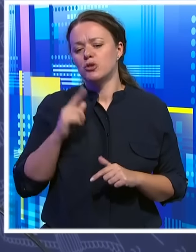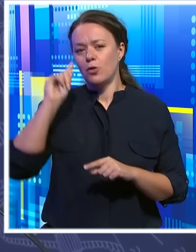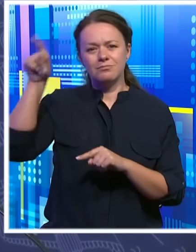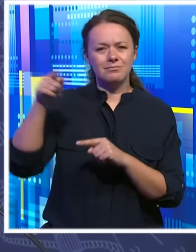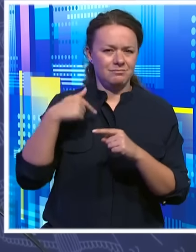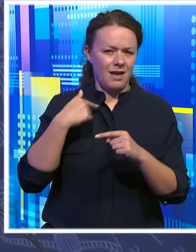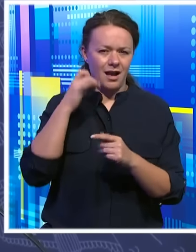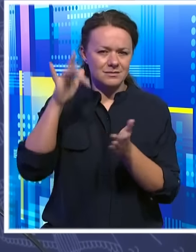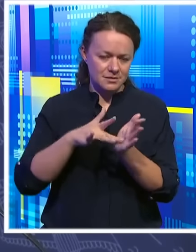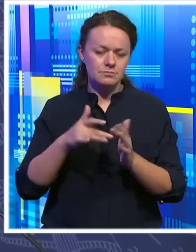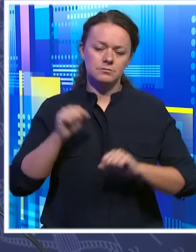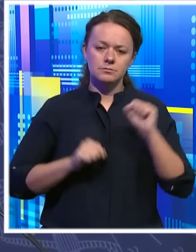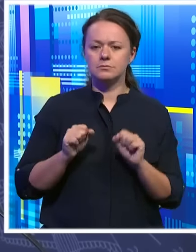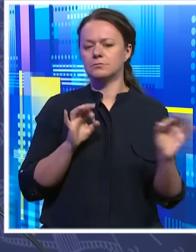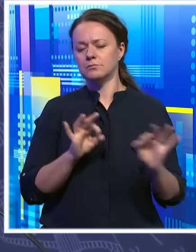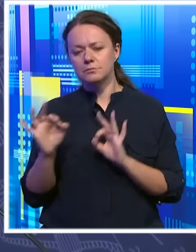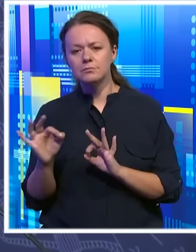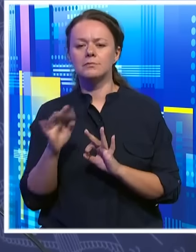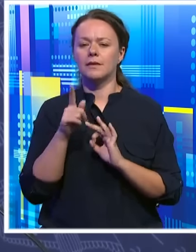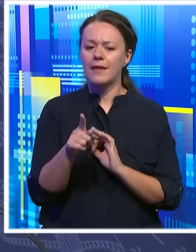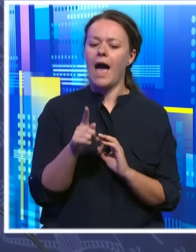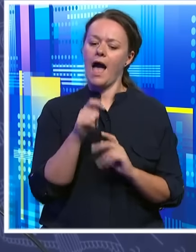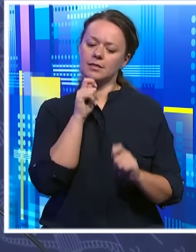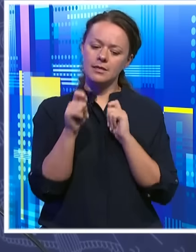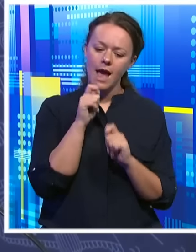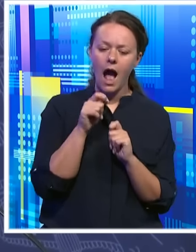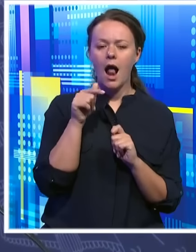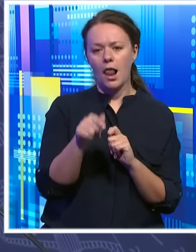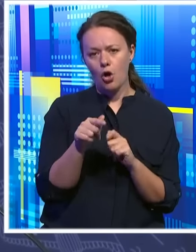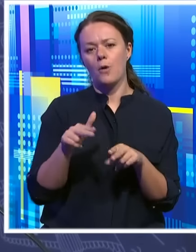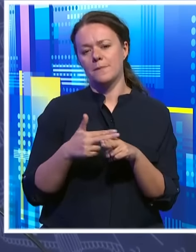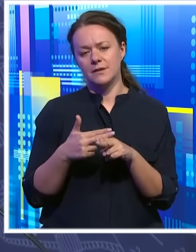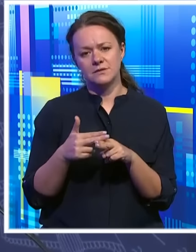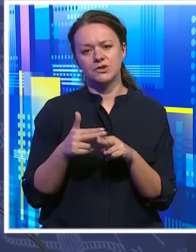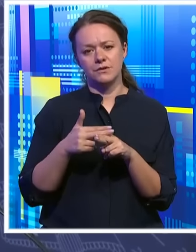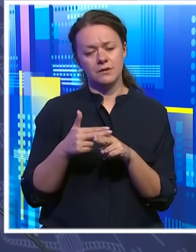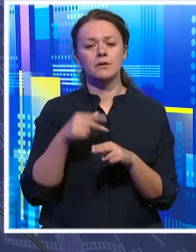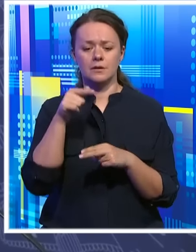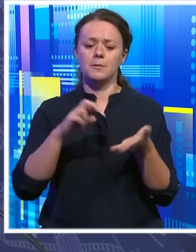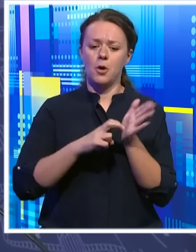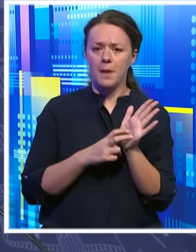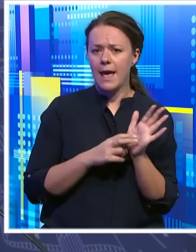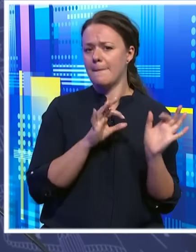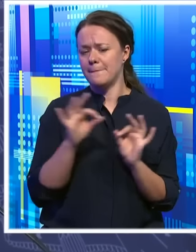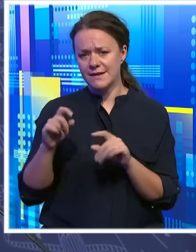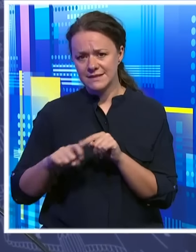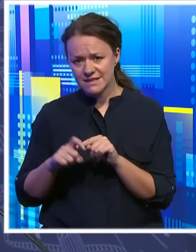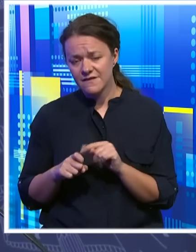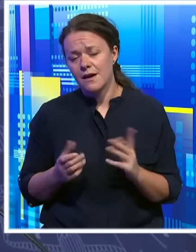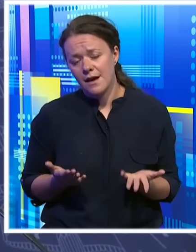uradimo sve što možemo, da dijalogom rešavamo probleme, da dijalogom rešavamo stvari. ne verujem u volju druge strane